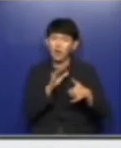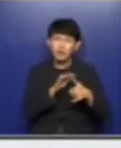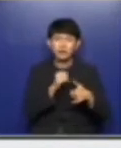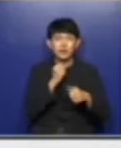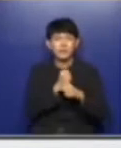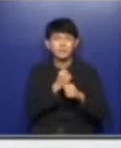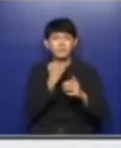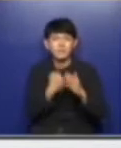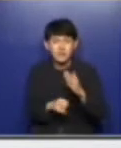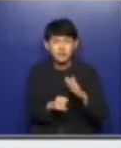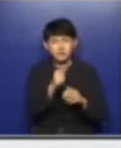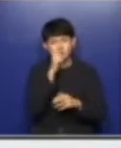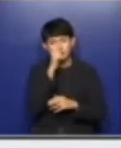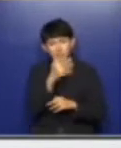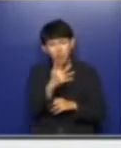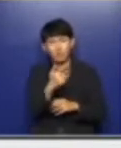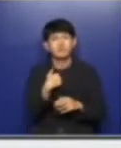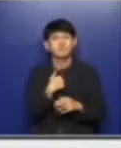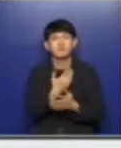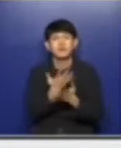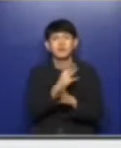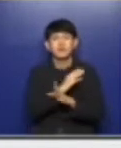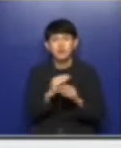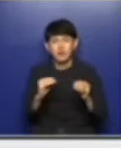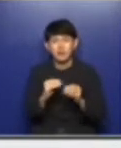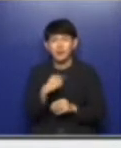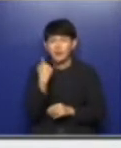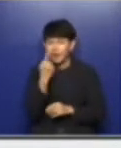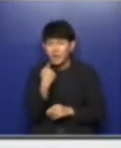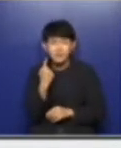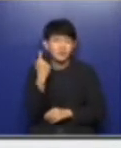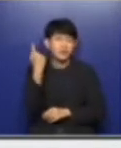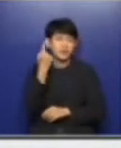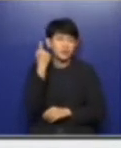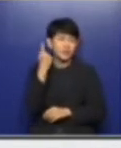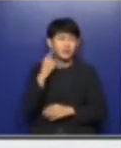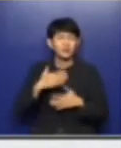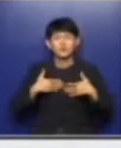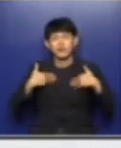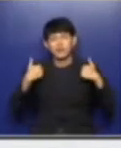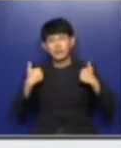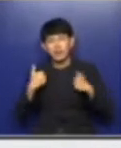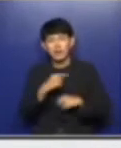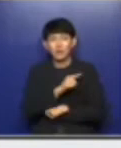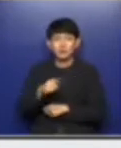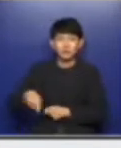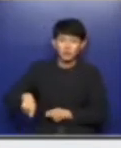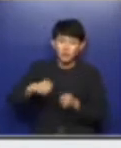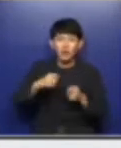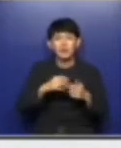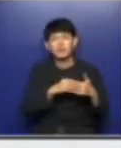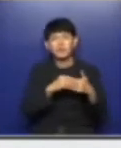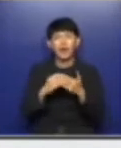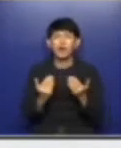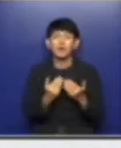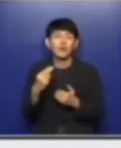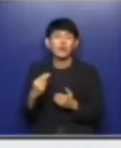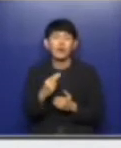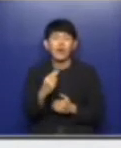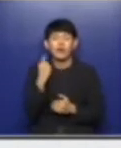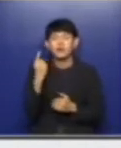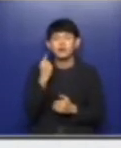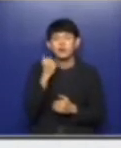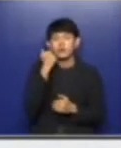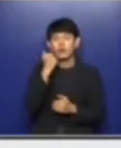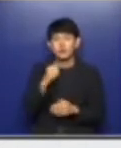แล้วก็งานก็คนไปเที่ยวงานก็สบายใจไปพักลูกไปร้านไปส่งกลานก็สบายใจนะครับนี่คือสิ่งที่ผมได้รับประส